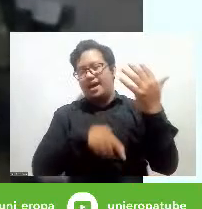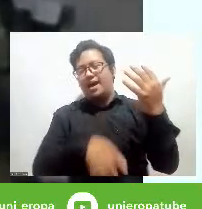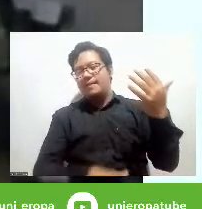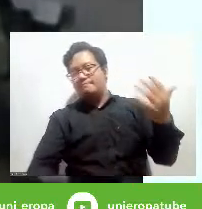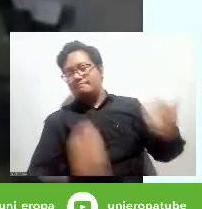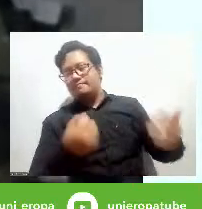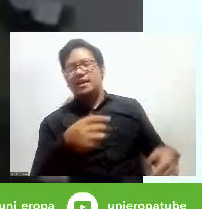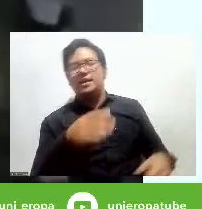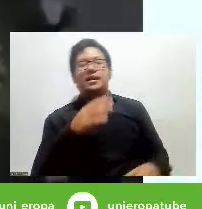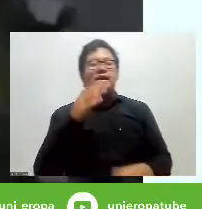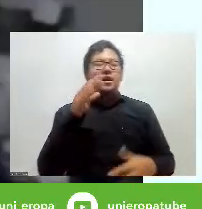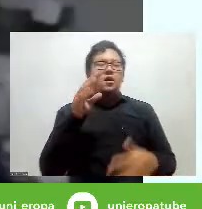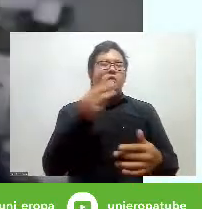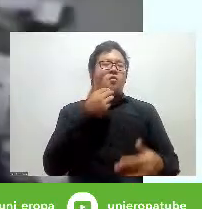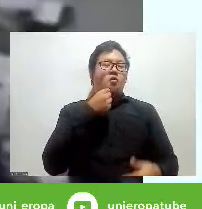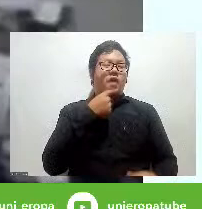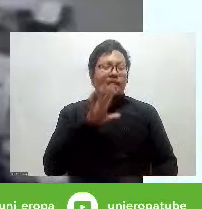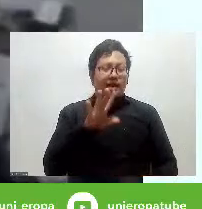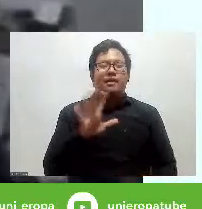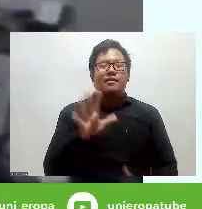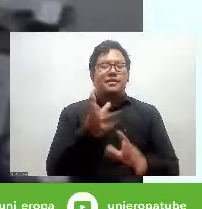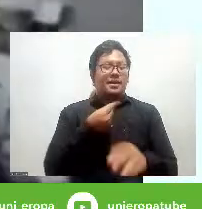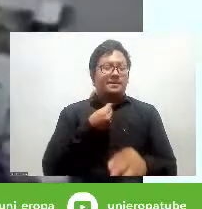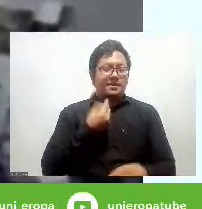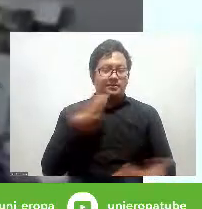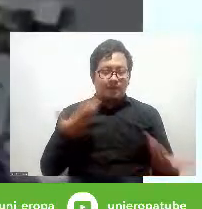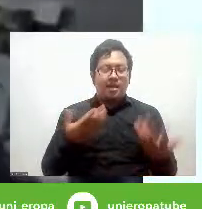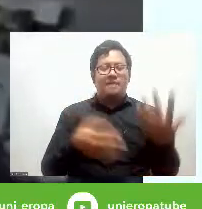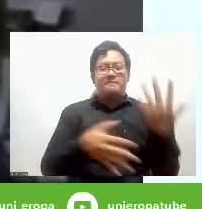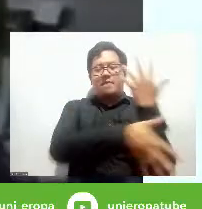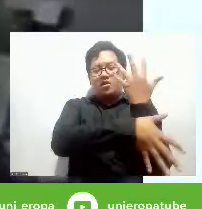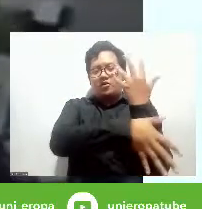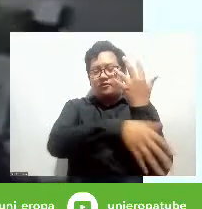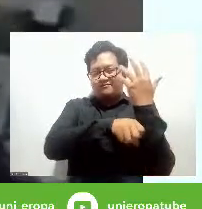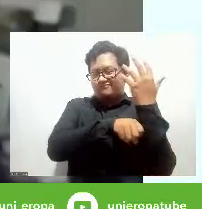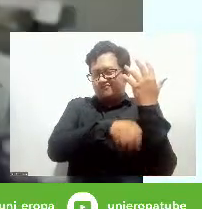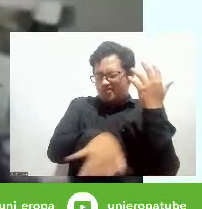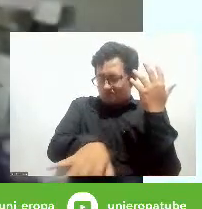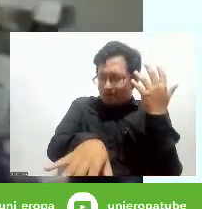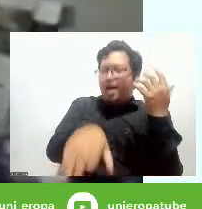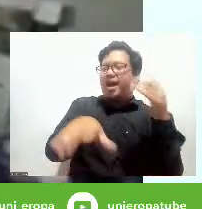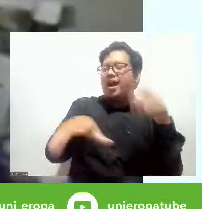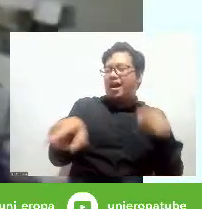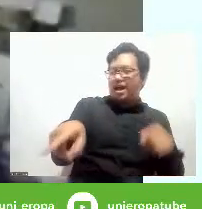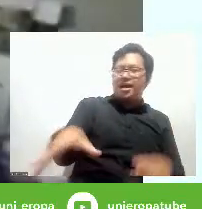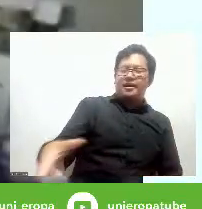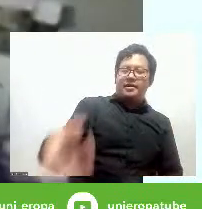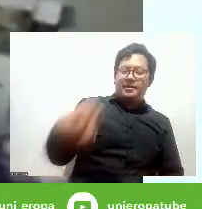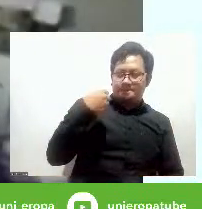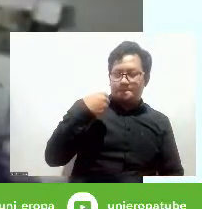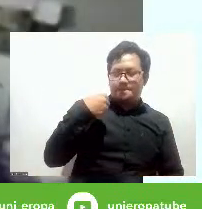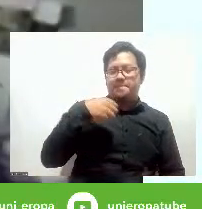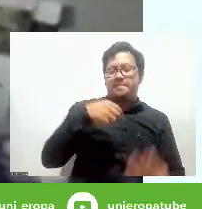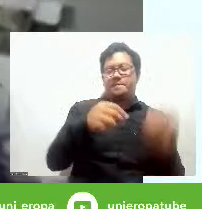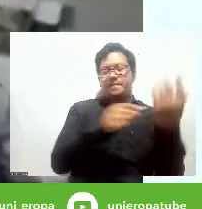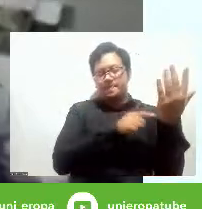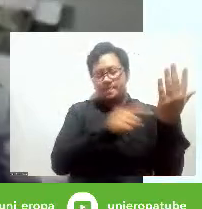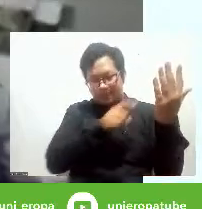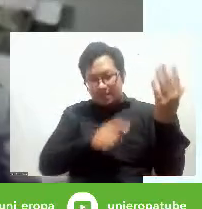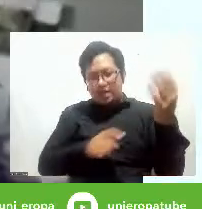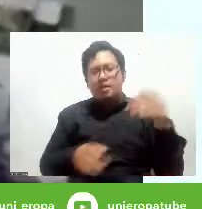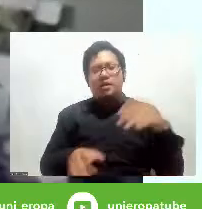limbah mangrove tadi kemudian desa ini terbuat dari bahan apa warna Indigo